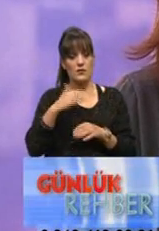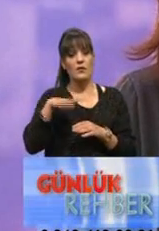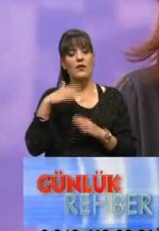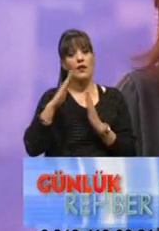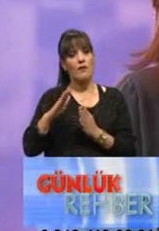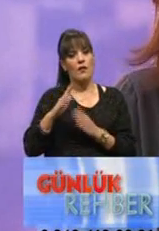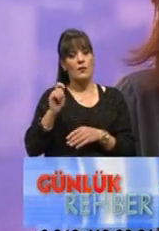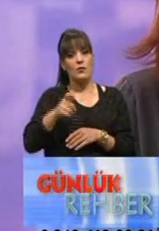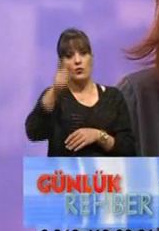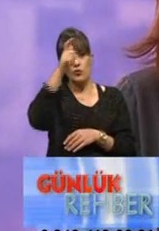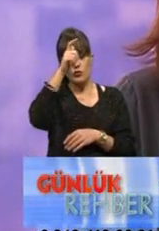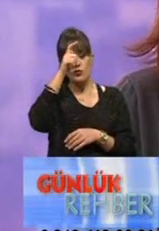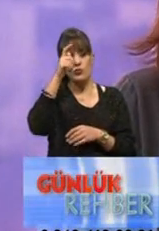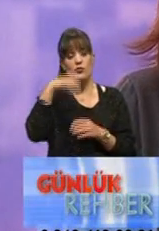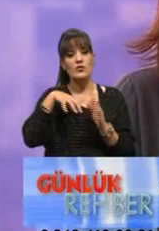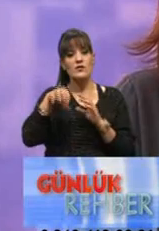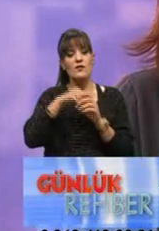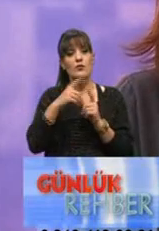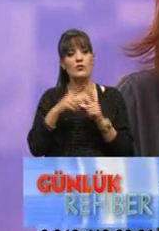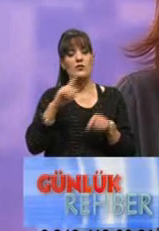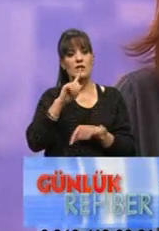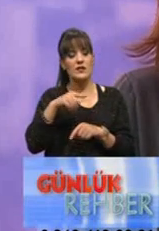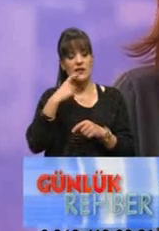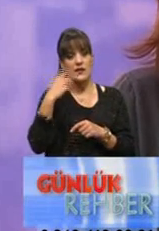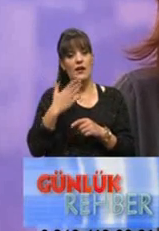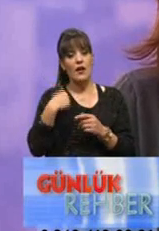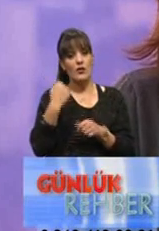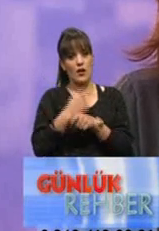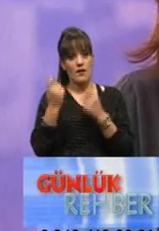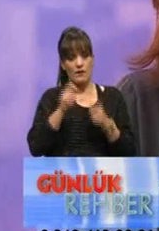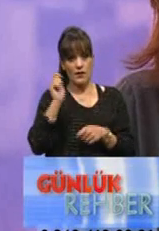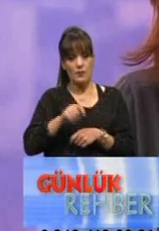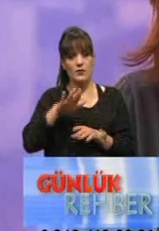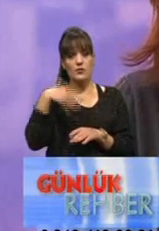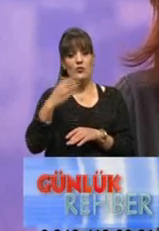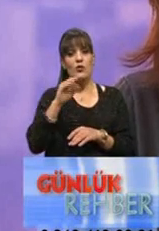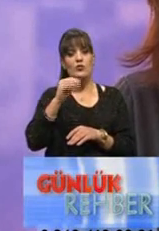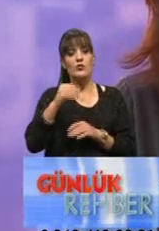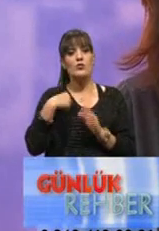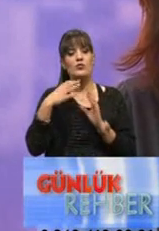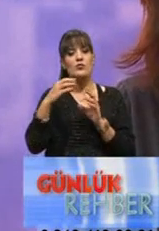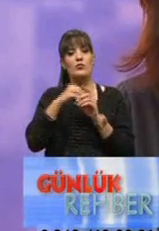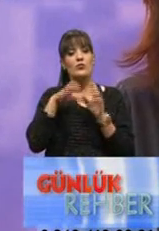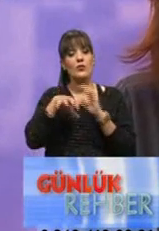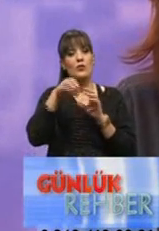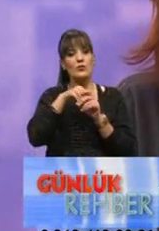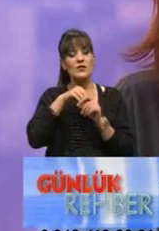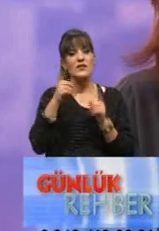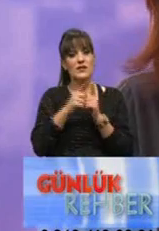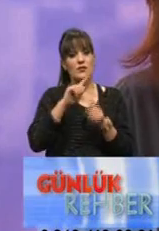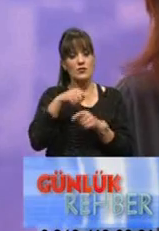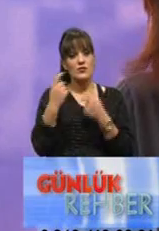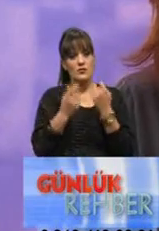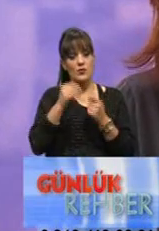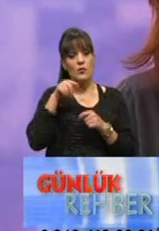devam ediyorum. Türkçe servisinde uzun yıllar görev yaptım. Evet. Daha sonra çocuk servisinde kısa bir süre çalışmışlığım oldu